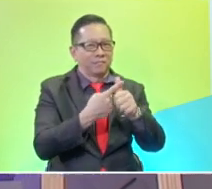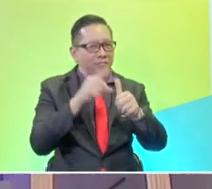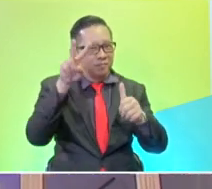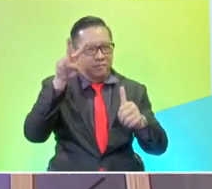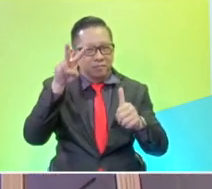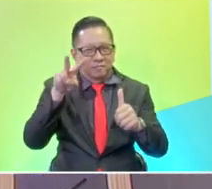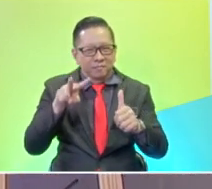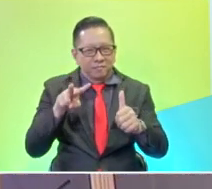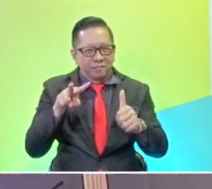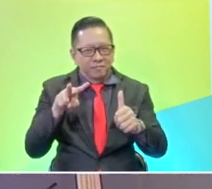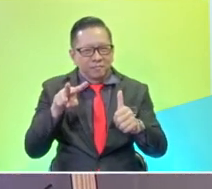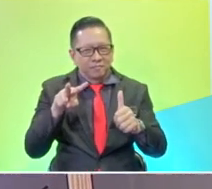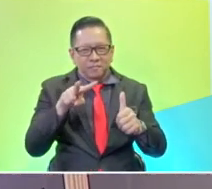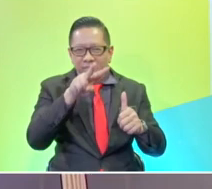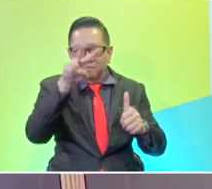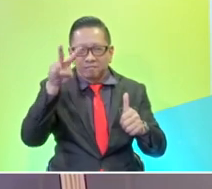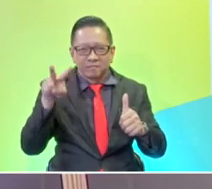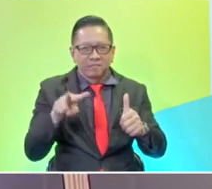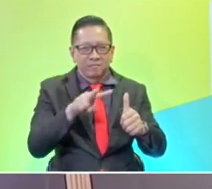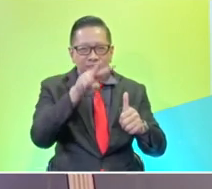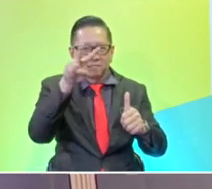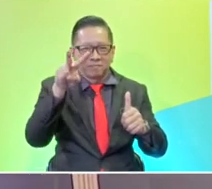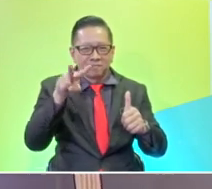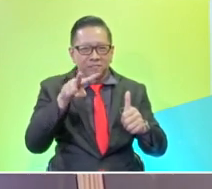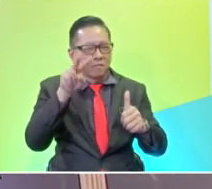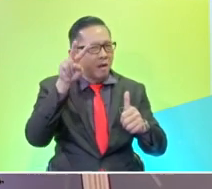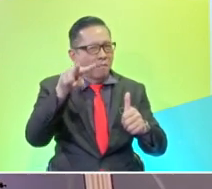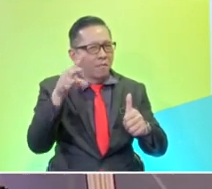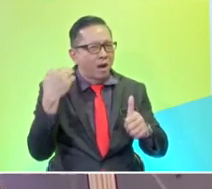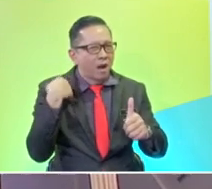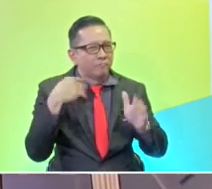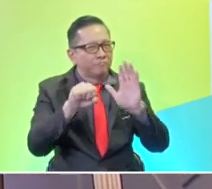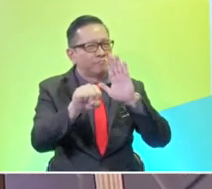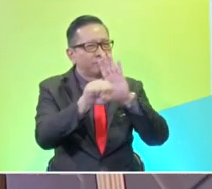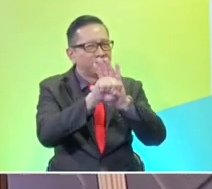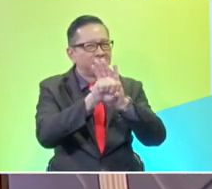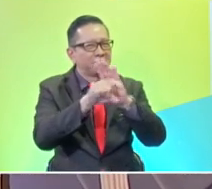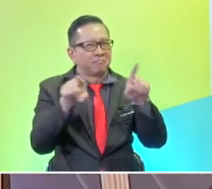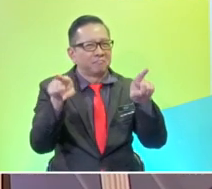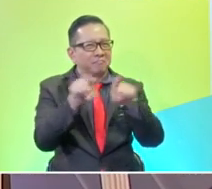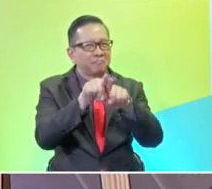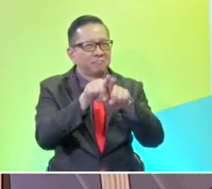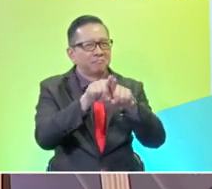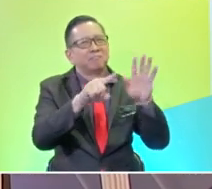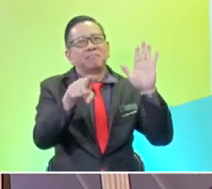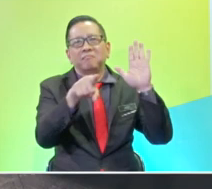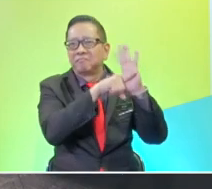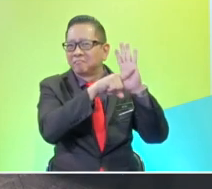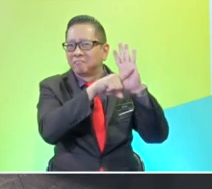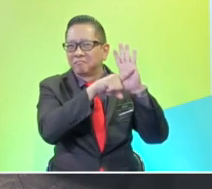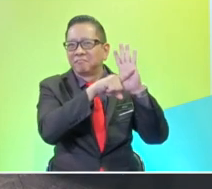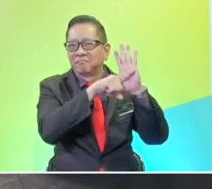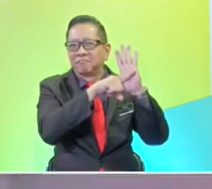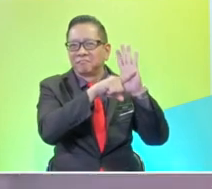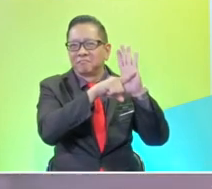no no no no no no no no no no ha Cik ku nampak mbol dia seperti ini Sok eh macam